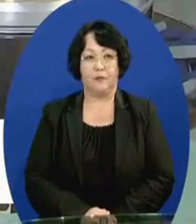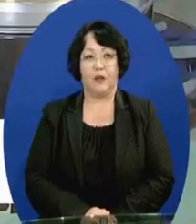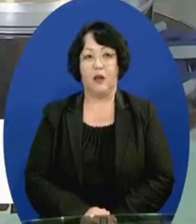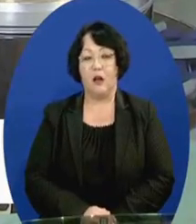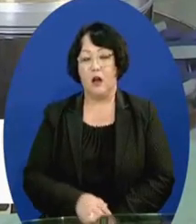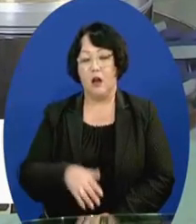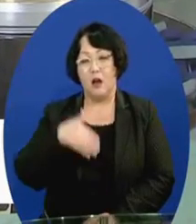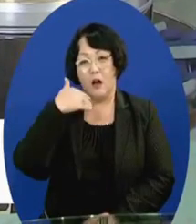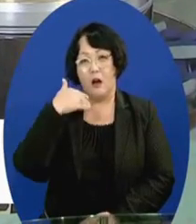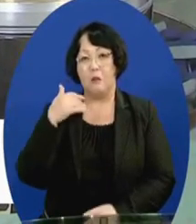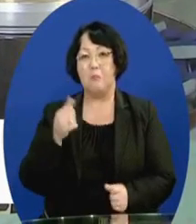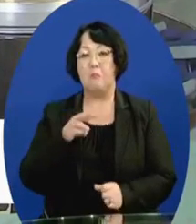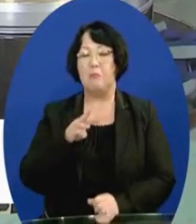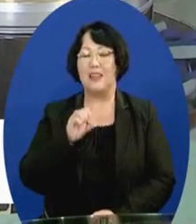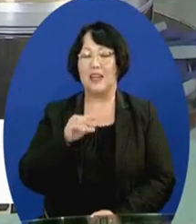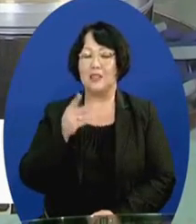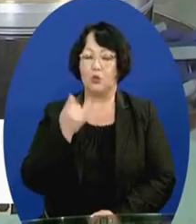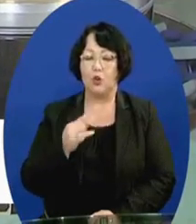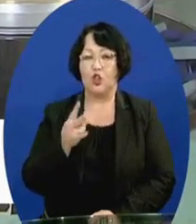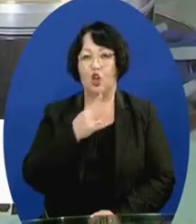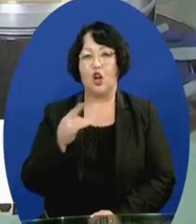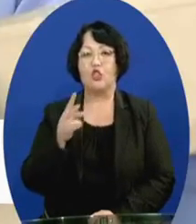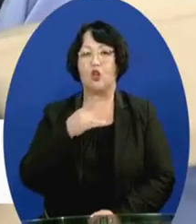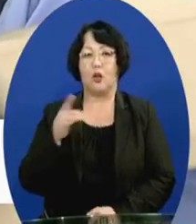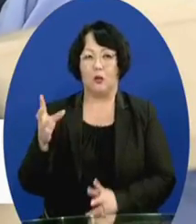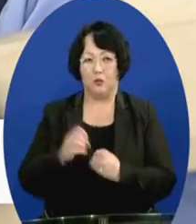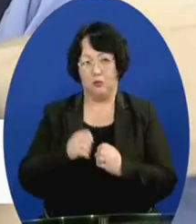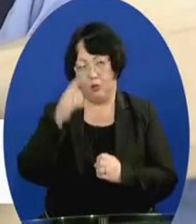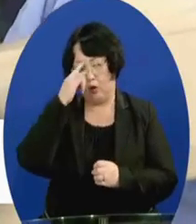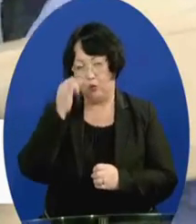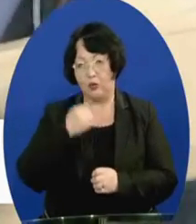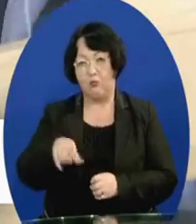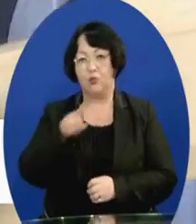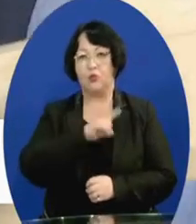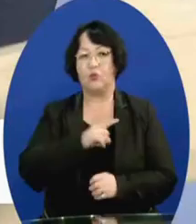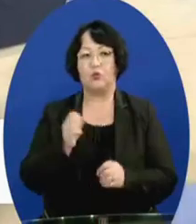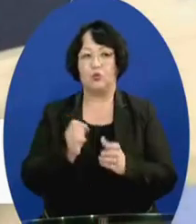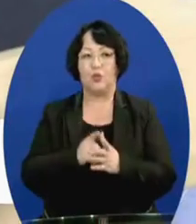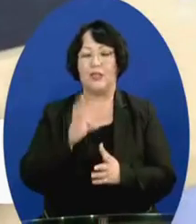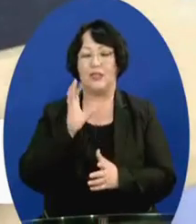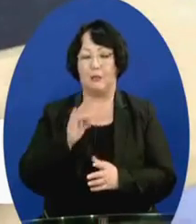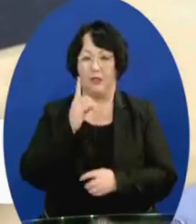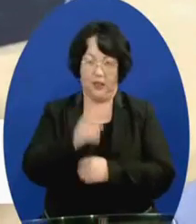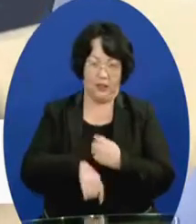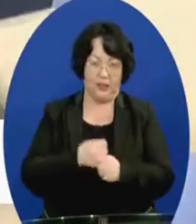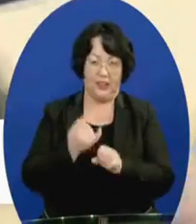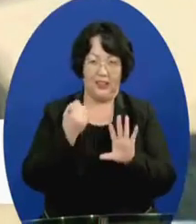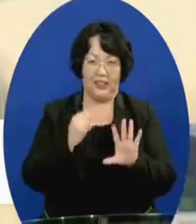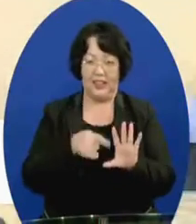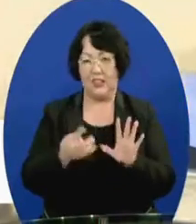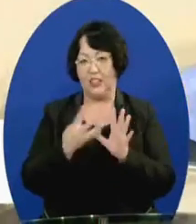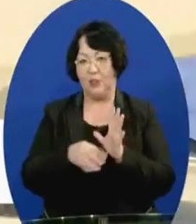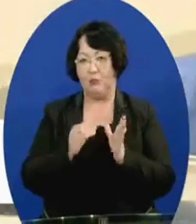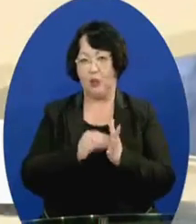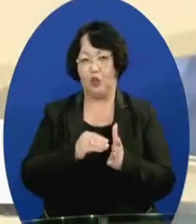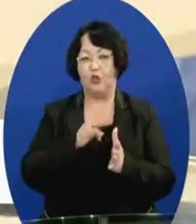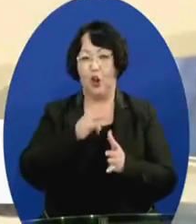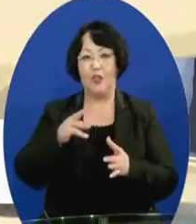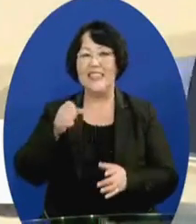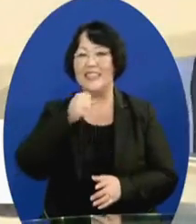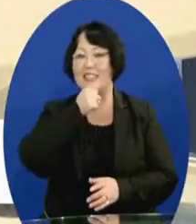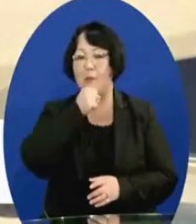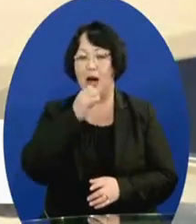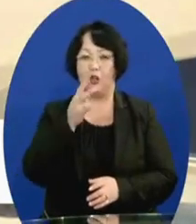Мал аж ахуй тэр дундаа ноос нолуурын зах зээл манай улсын тэргүүлэх салбаруудын нэг. Монгол улс жилдээ 60-90 орчим мянган тонн ямааны ноолор